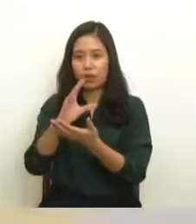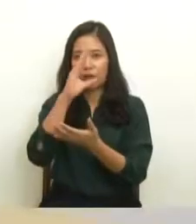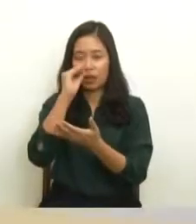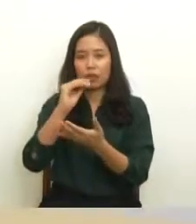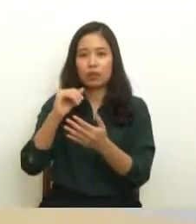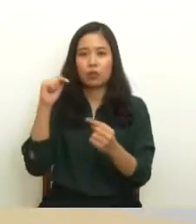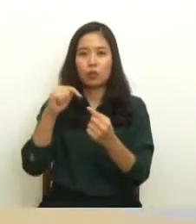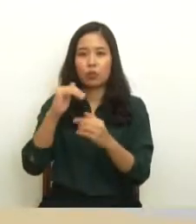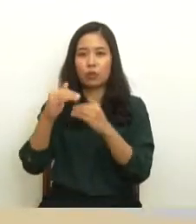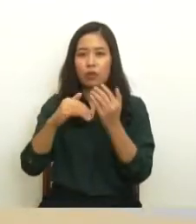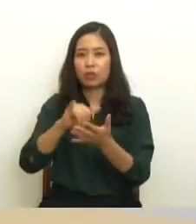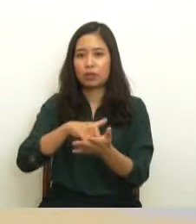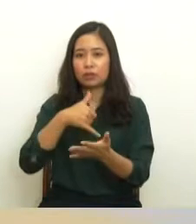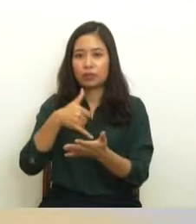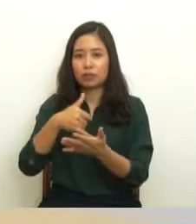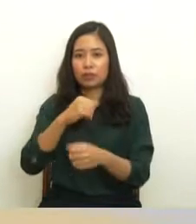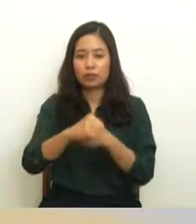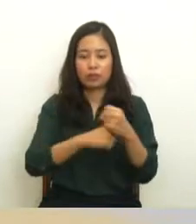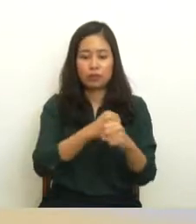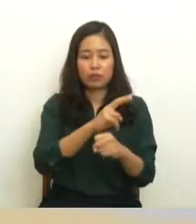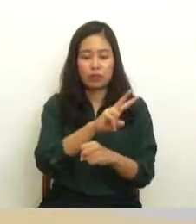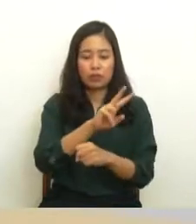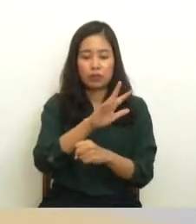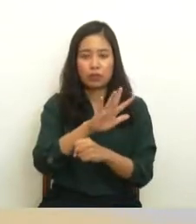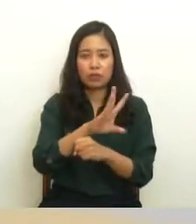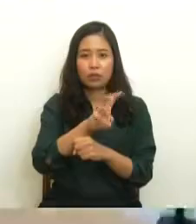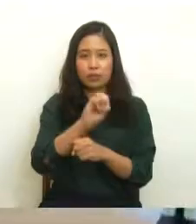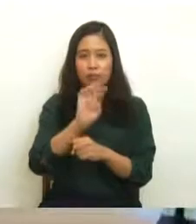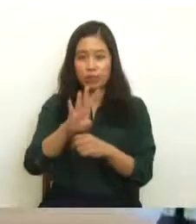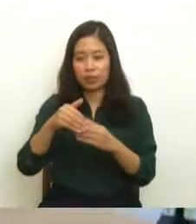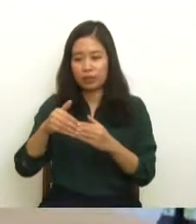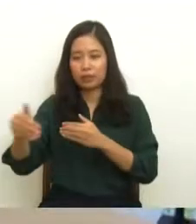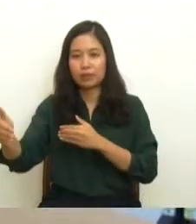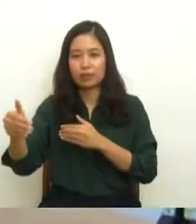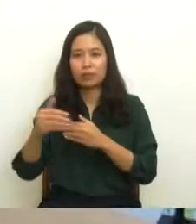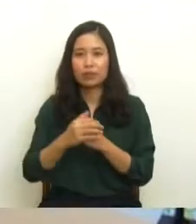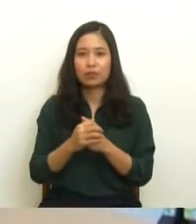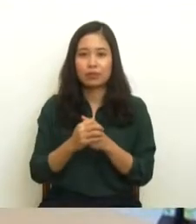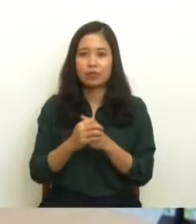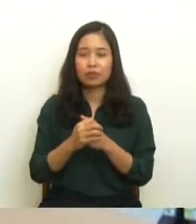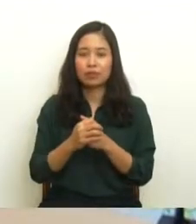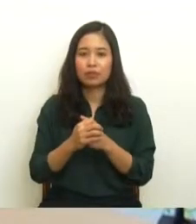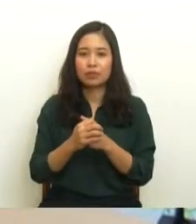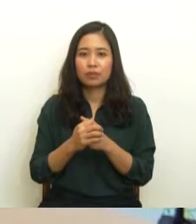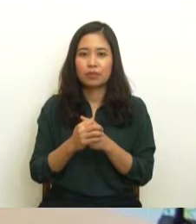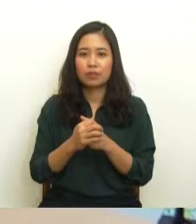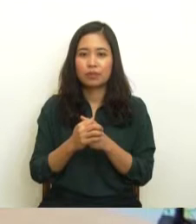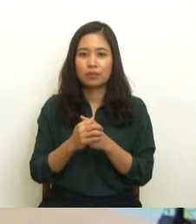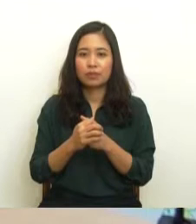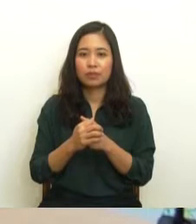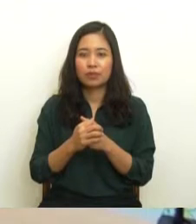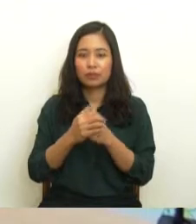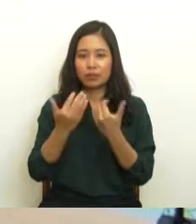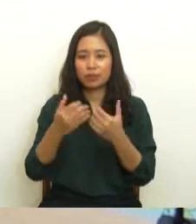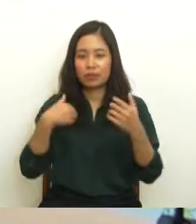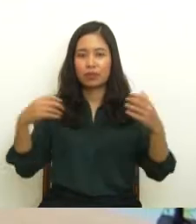ทัตงแต่ปี 2.564 นี้เป็ตนไปวิทยาศาต์กเปนเครองมือททรงพล